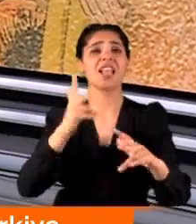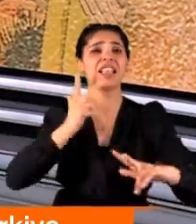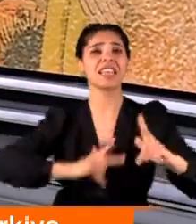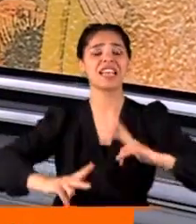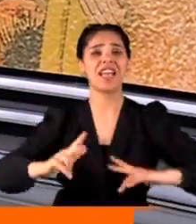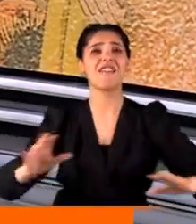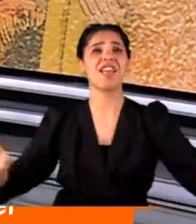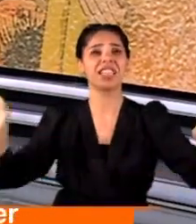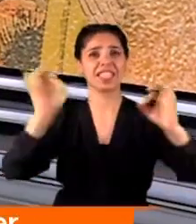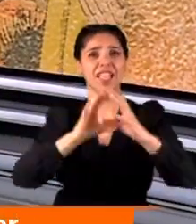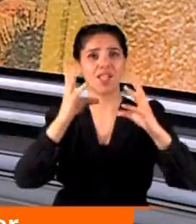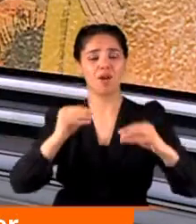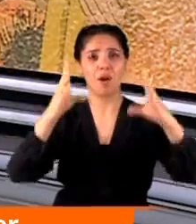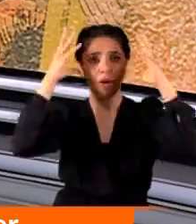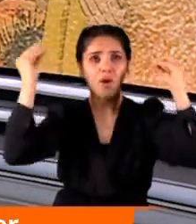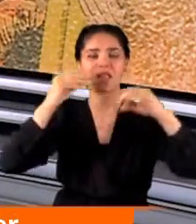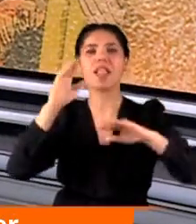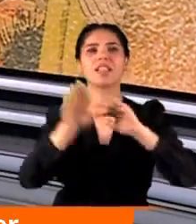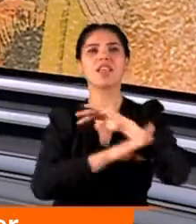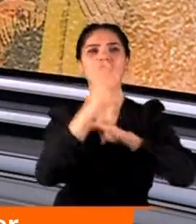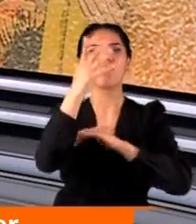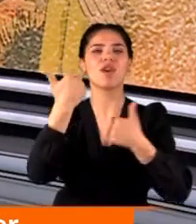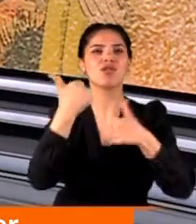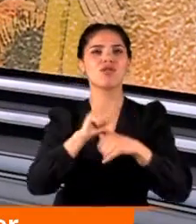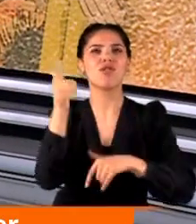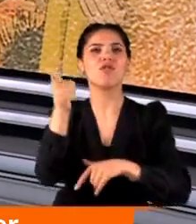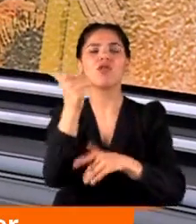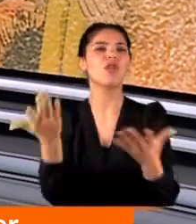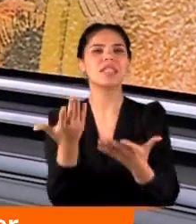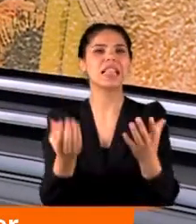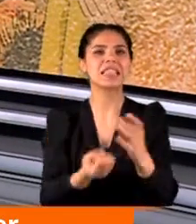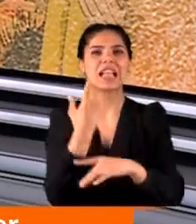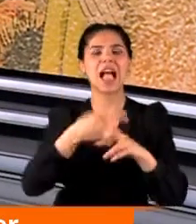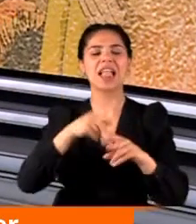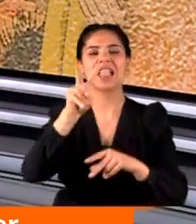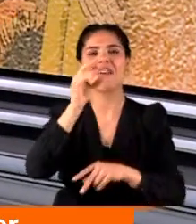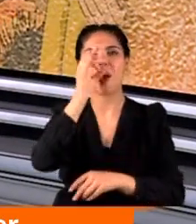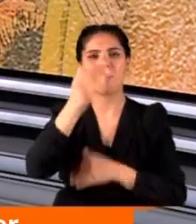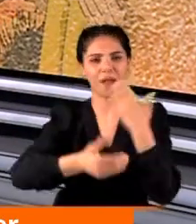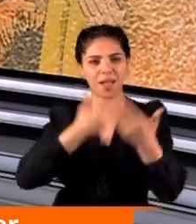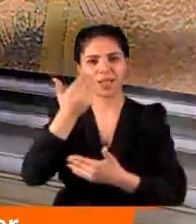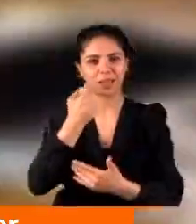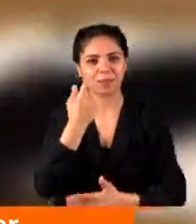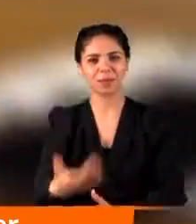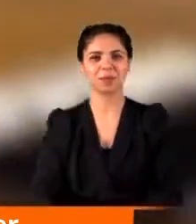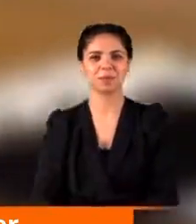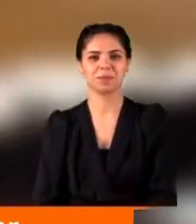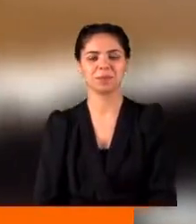aslında. Hollanda'da yaşayan 5 çift videonun nasıl ortaya çıktığını arkadaşlarımıza ATV Haber anlattı.